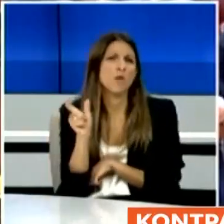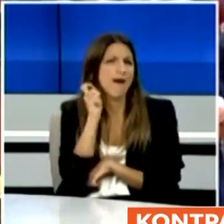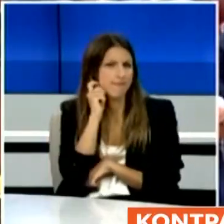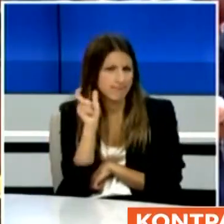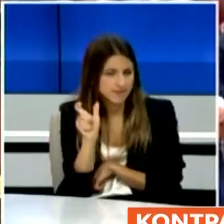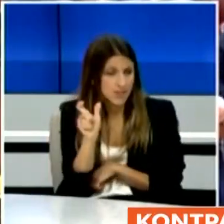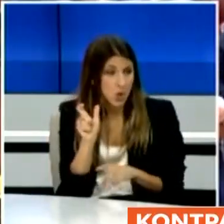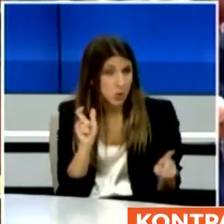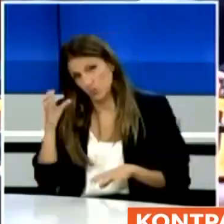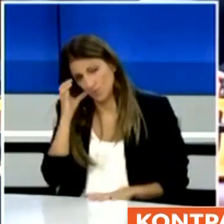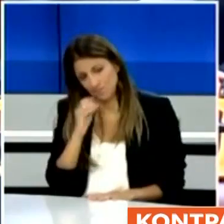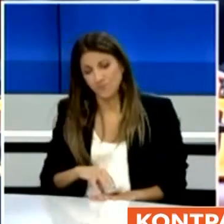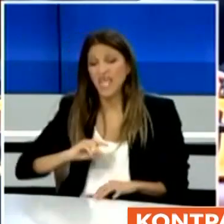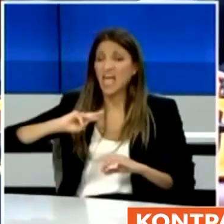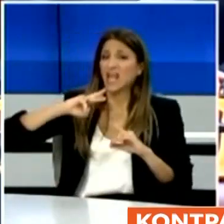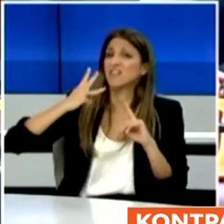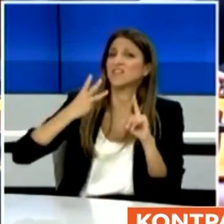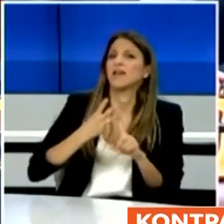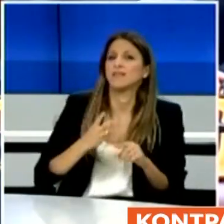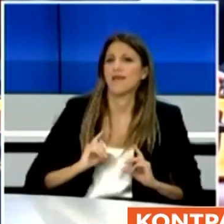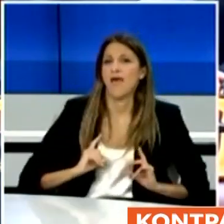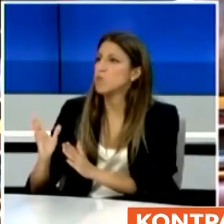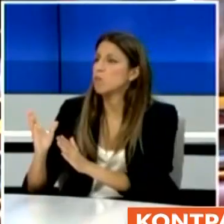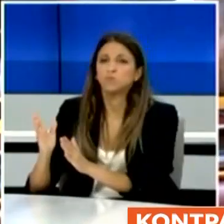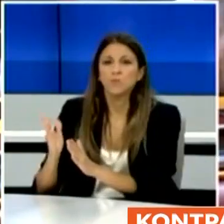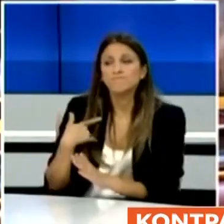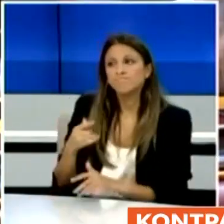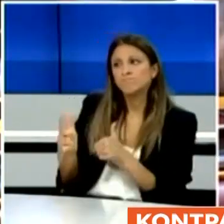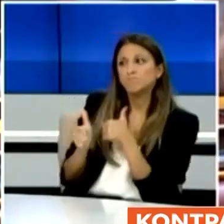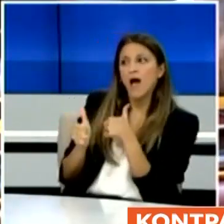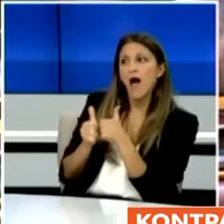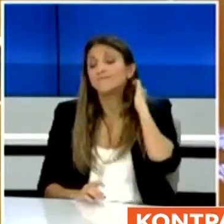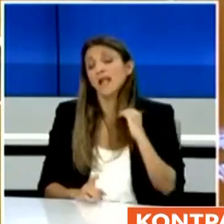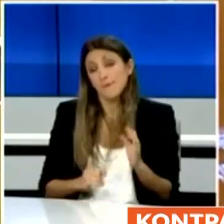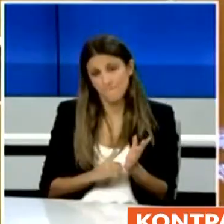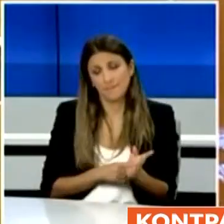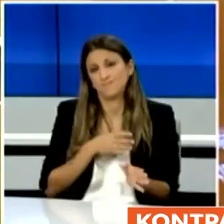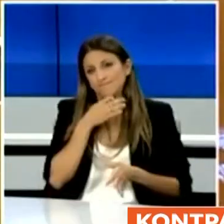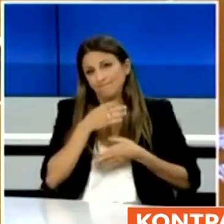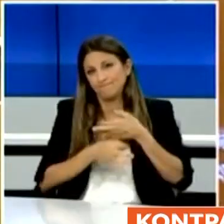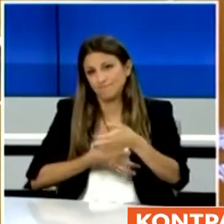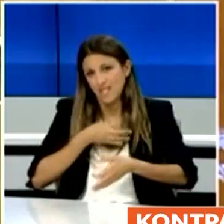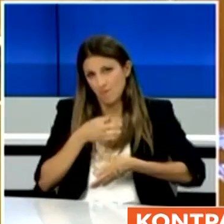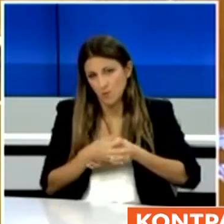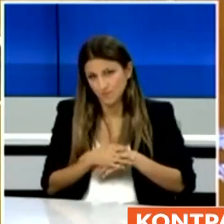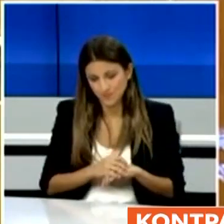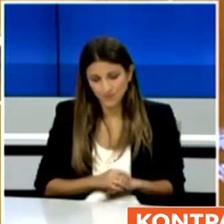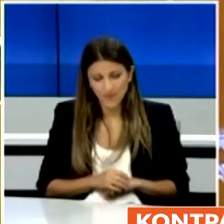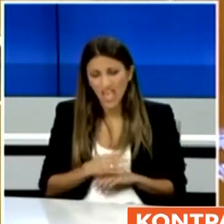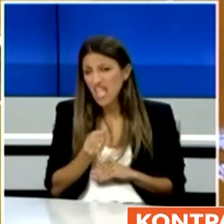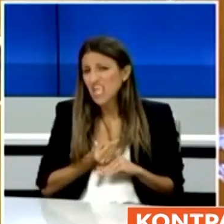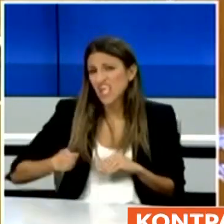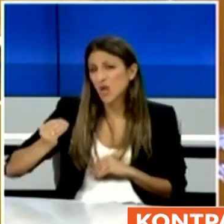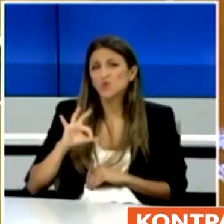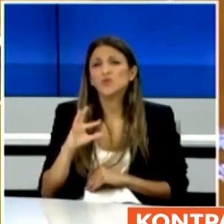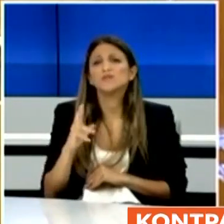Αλέξης Τσίπρας και Φόφη Γεννηματά πήραν το όπλο τους, αμφισβητώντας ο ένας την προοδευτική ταυτότητα του άλλου. Μεγαλύτερη ντροπή είναι να